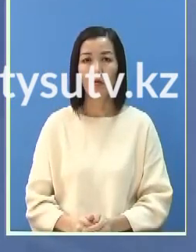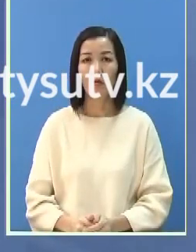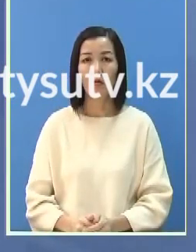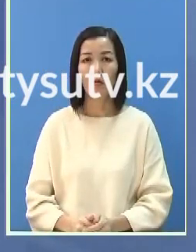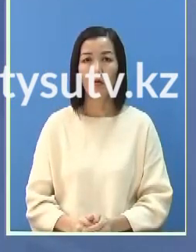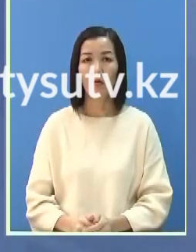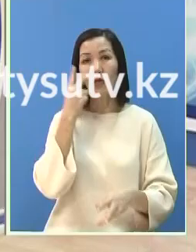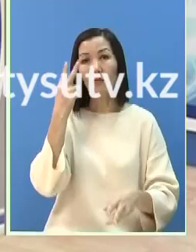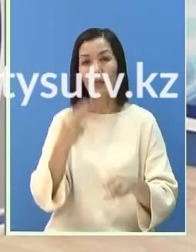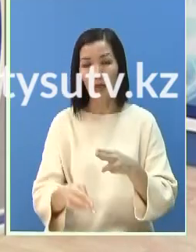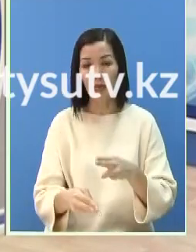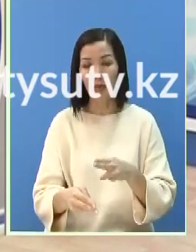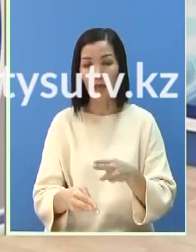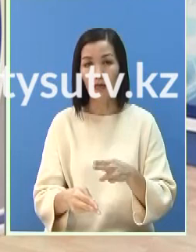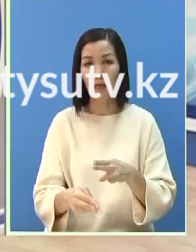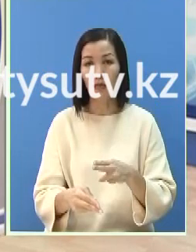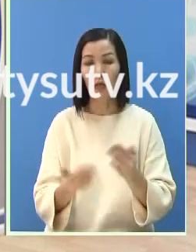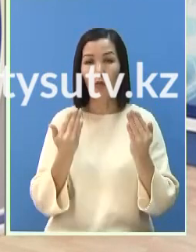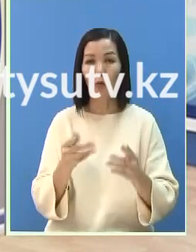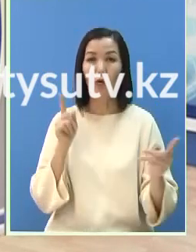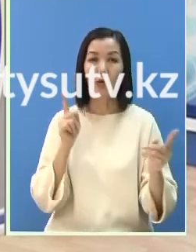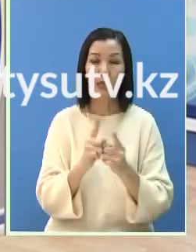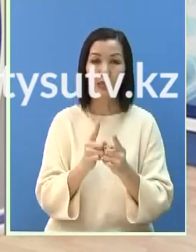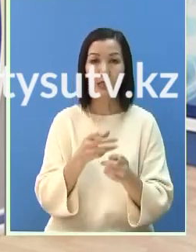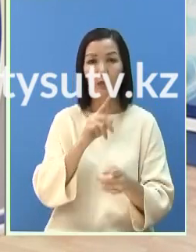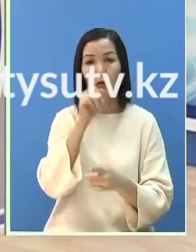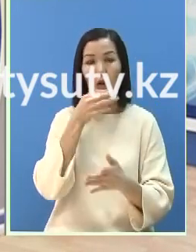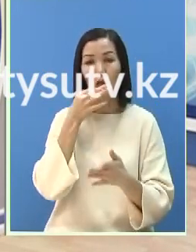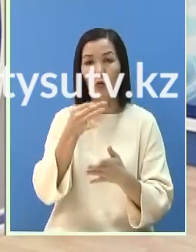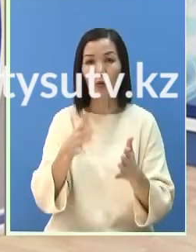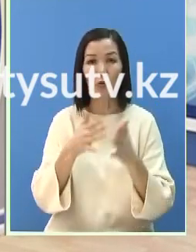эфирімізге берілген уақытта мәресіне таяған екен. Студиямызға келіп, сұхбат жасағаныңызға алғыс